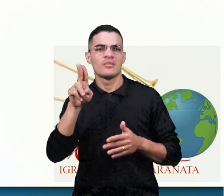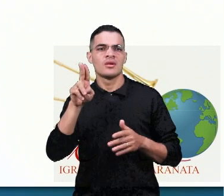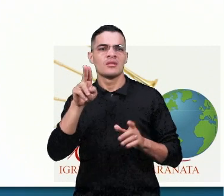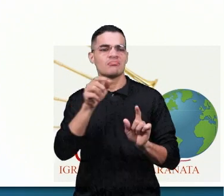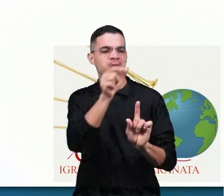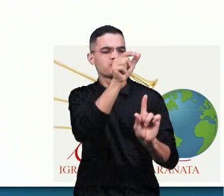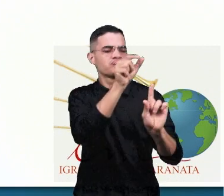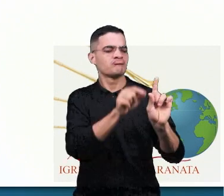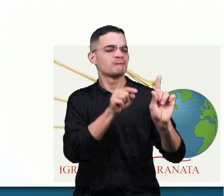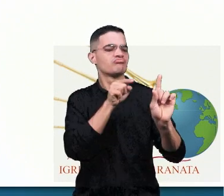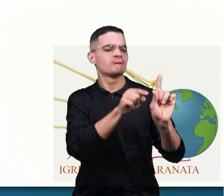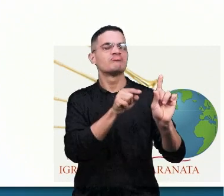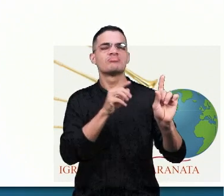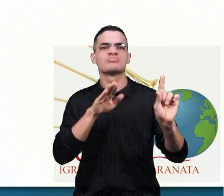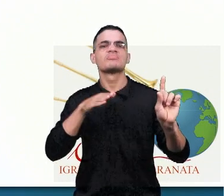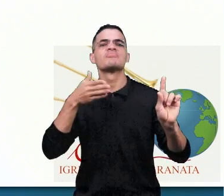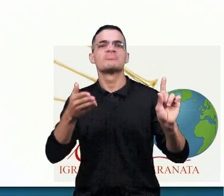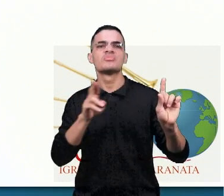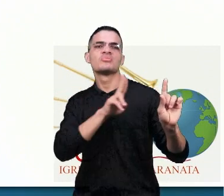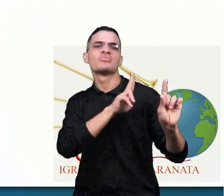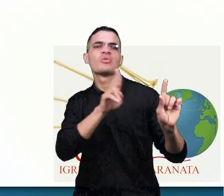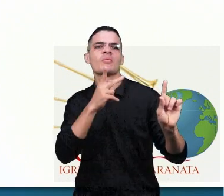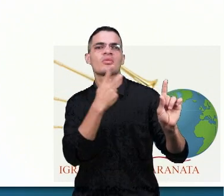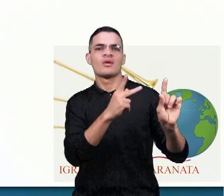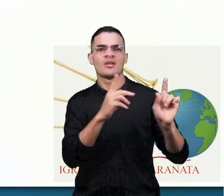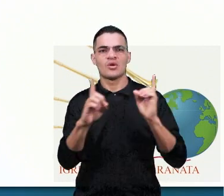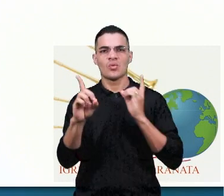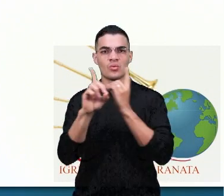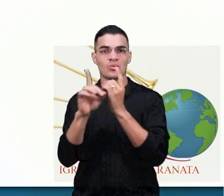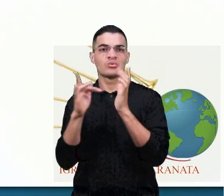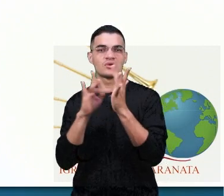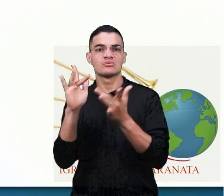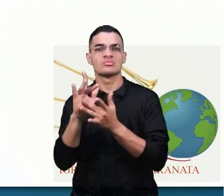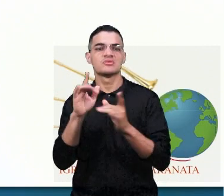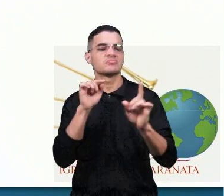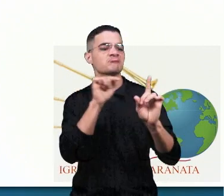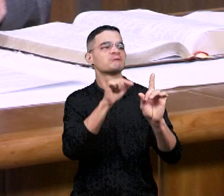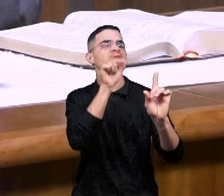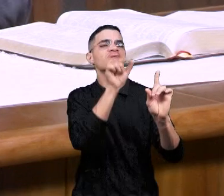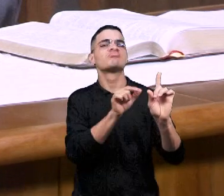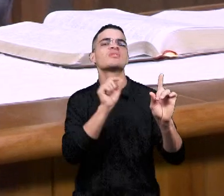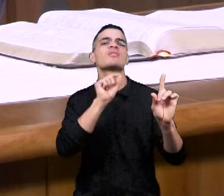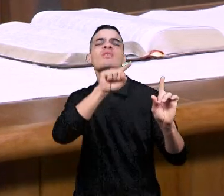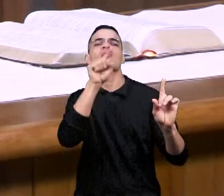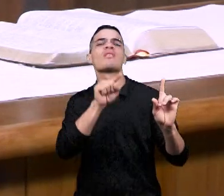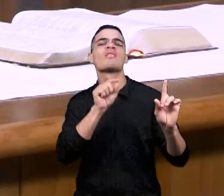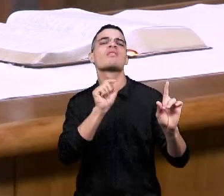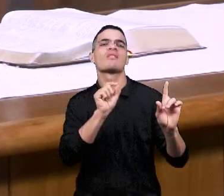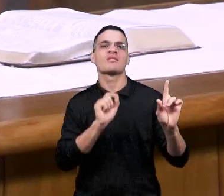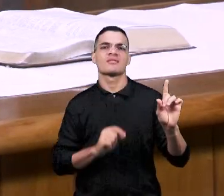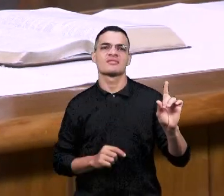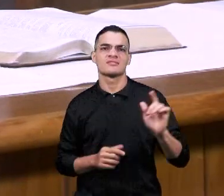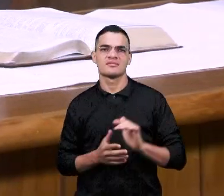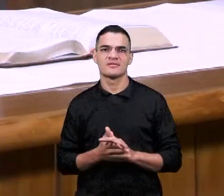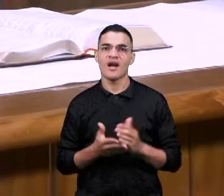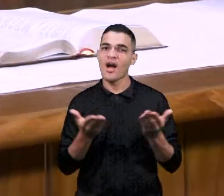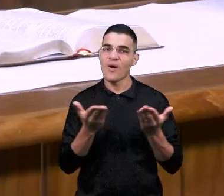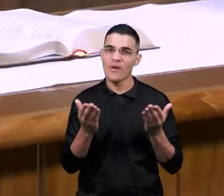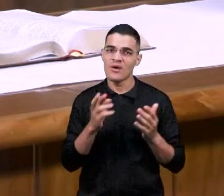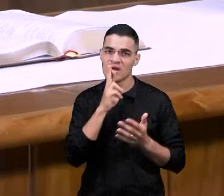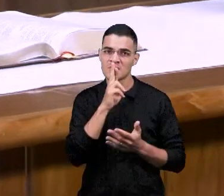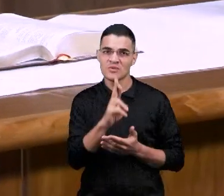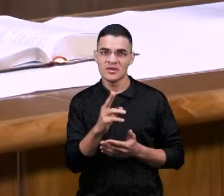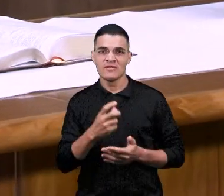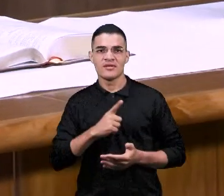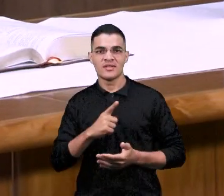biblique de cette rencontre avec le Seigneur Jésus? Très bien. Pour répondre à cette question, nous allons compter avec la participation